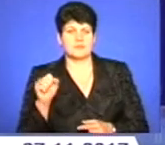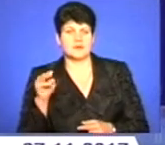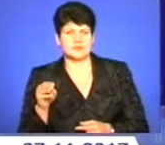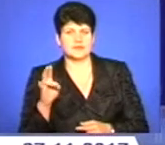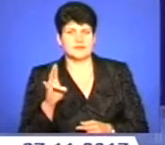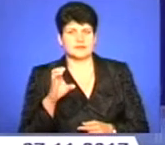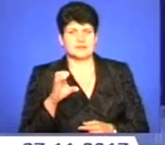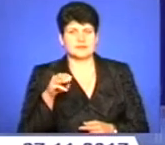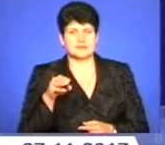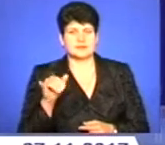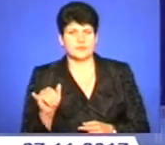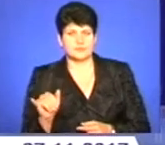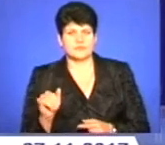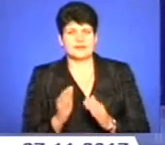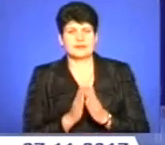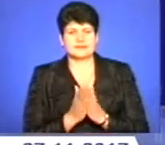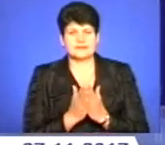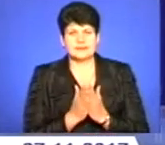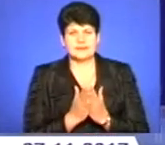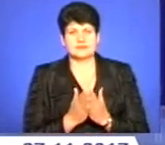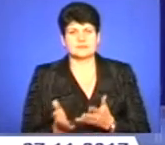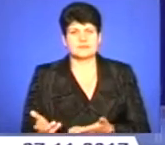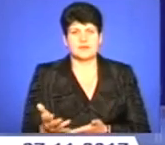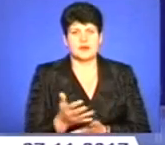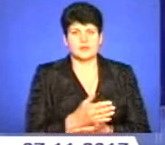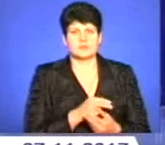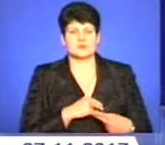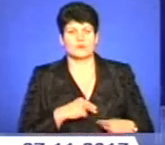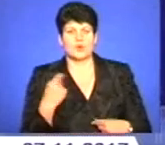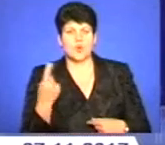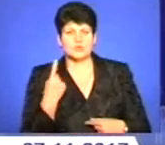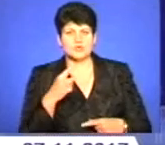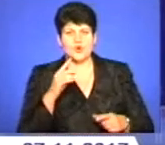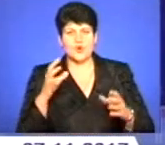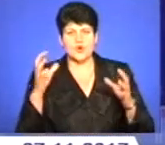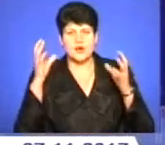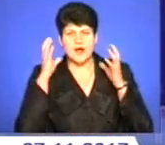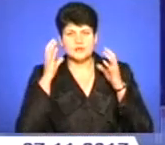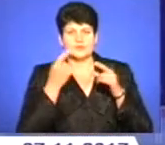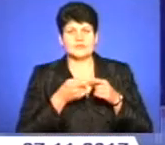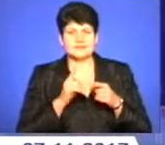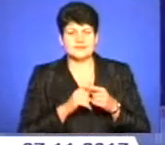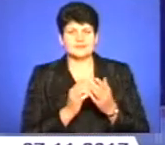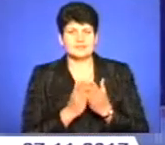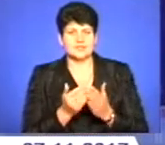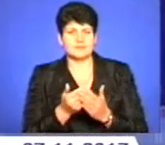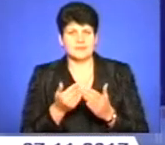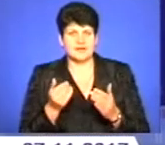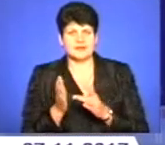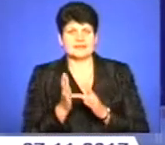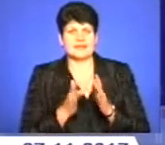Книги для малюків та молоді з Донбасу збирають працівники обласного радіо. Ці винятково україномовні видання напередодні різдвяних